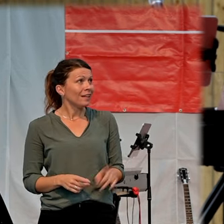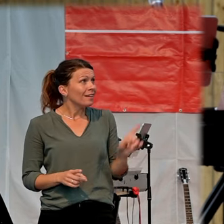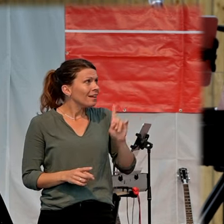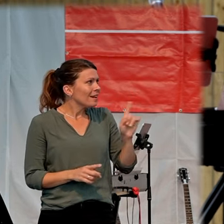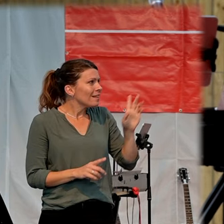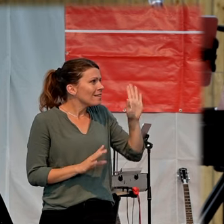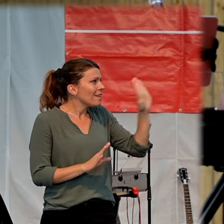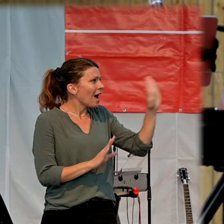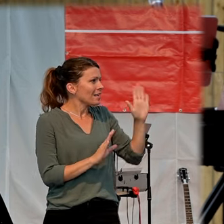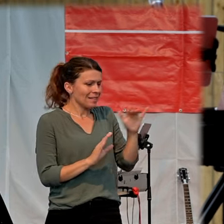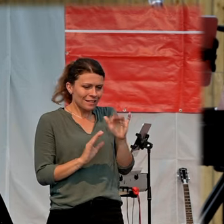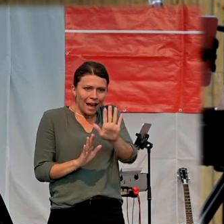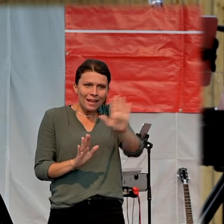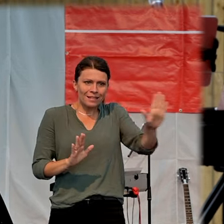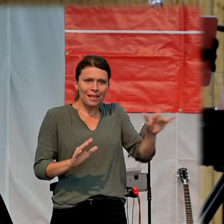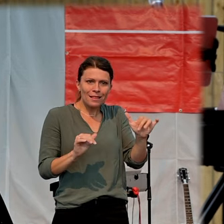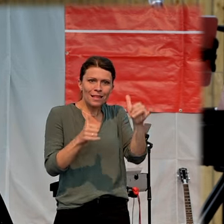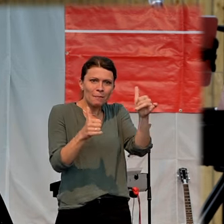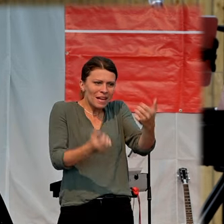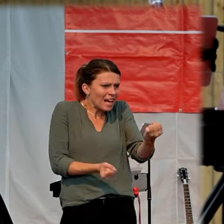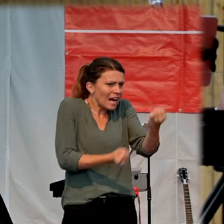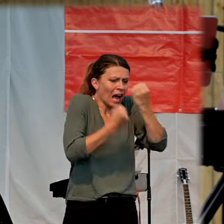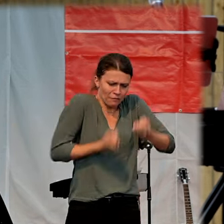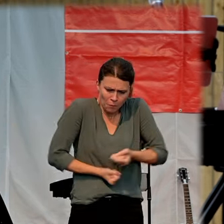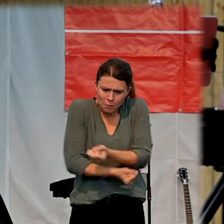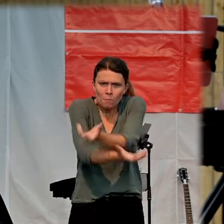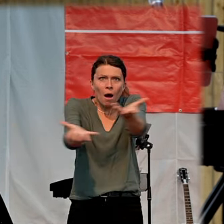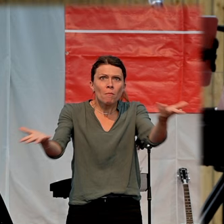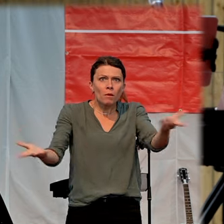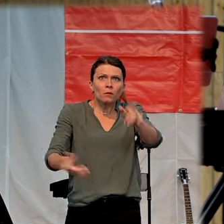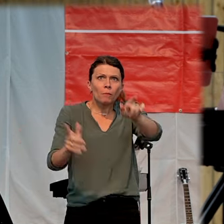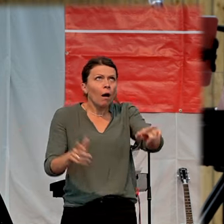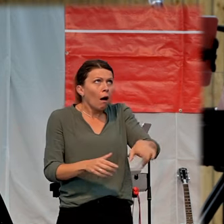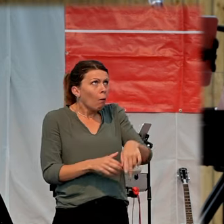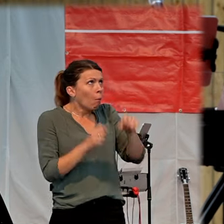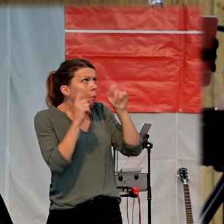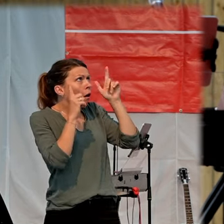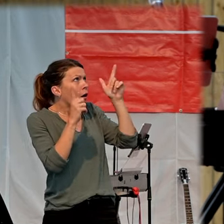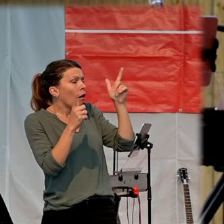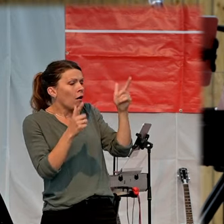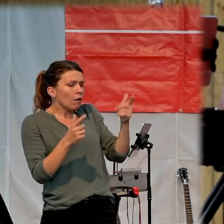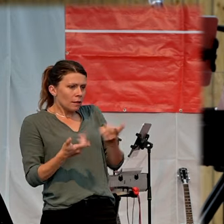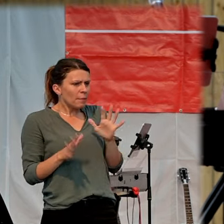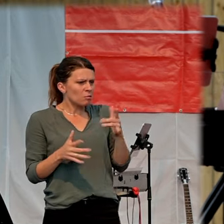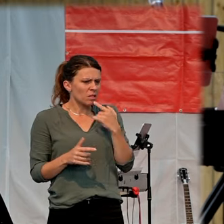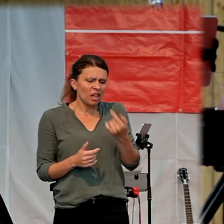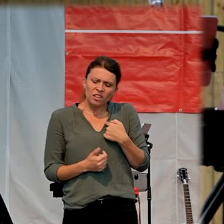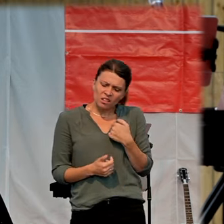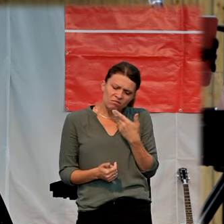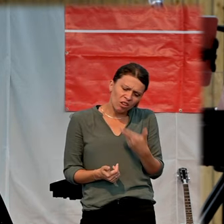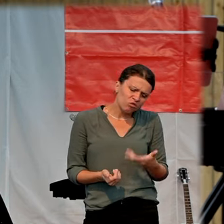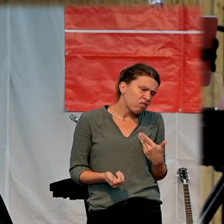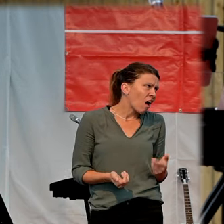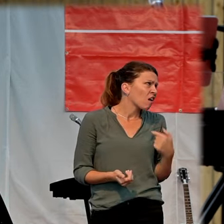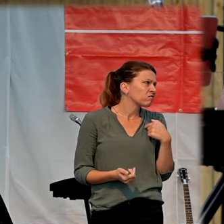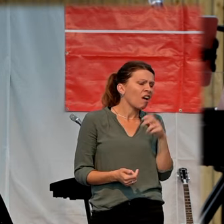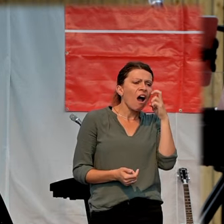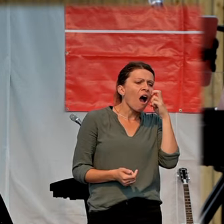Leben für eine Kraft aus? Du sagst, ja, ich bin schwach, ich bin schon so alt. Ja.